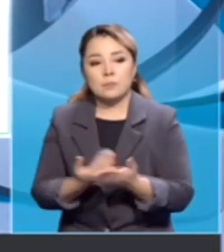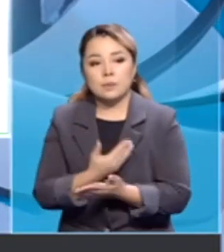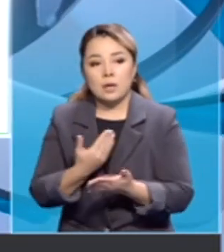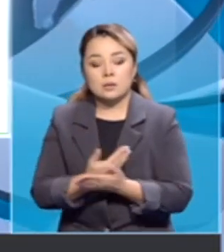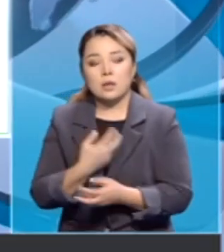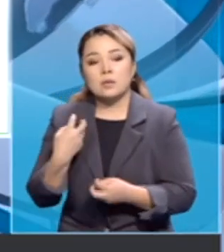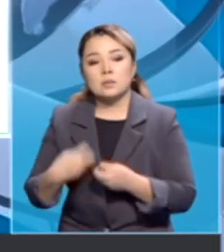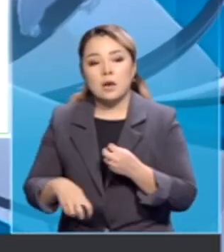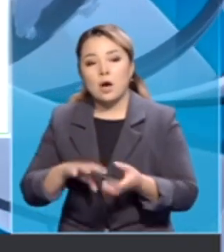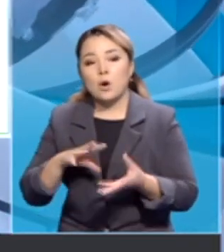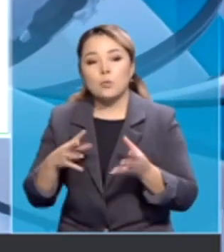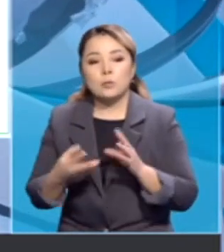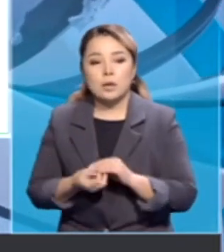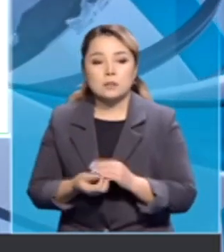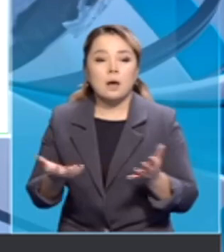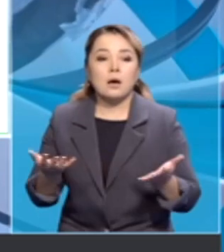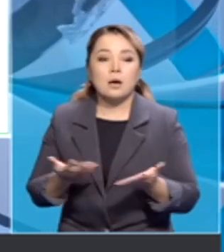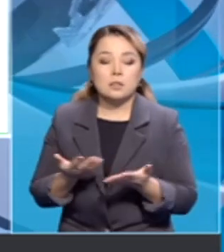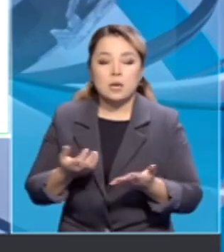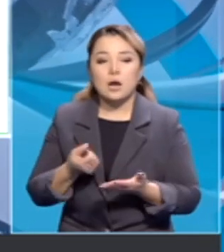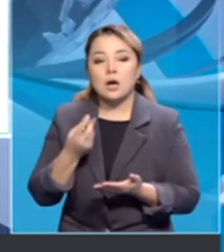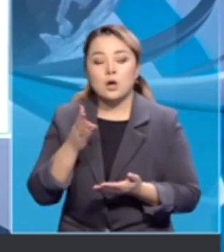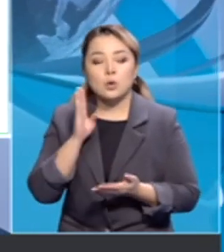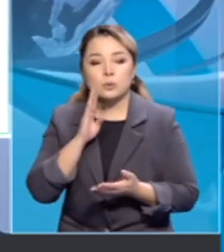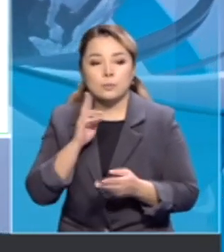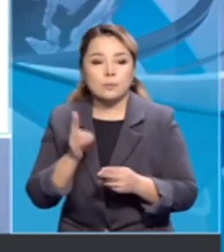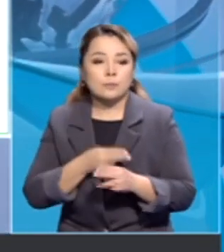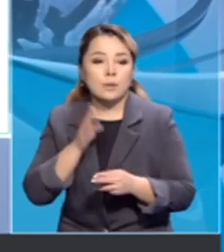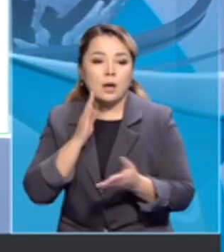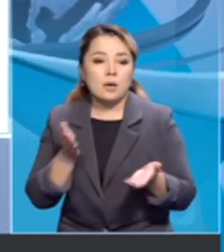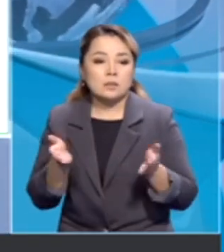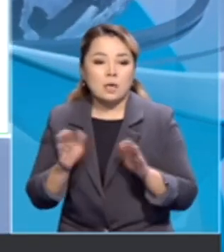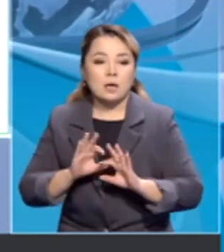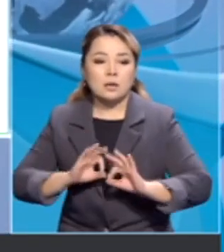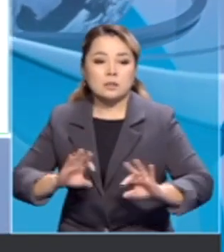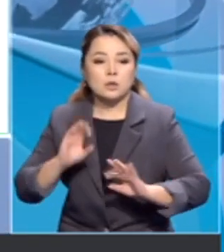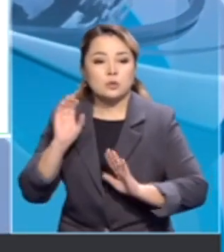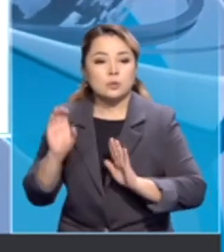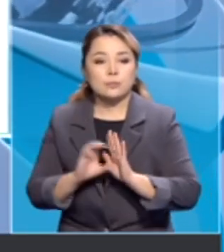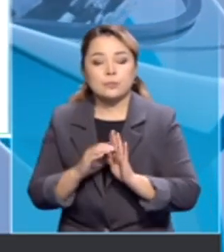апаттың ауқымы қандай, қанша үй судан ажыратылған, айтып берсеңіз.